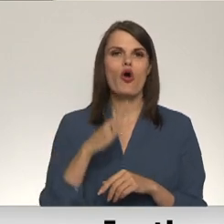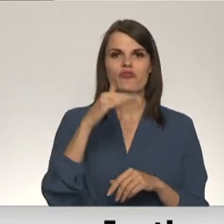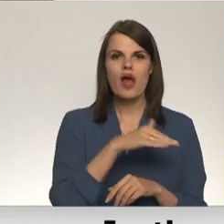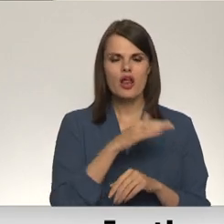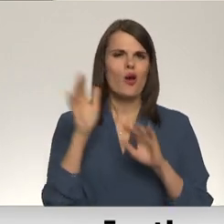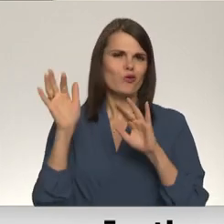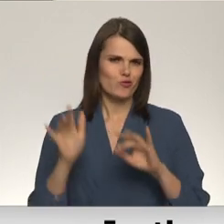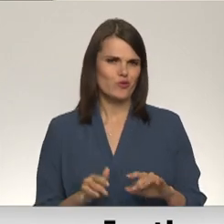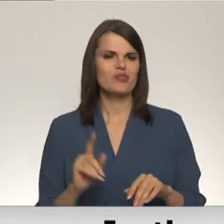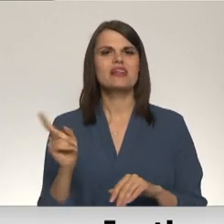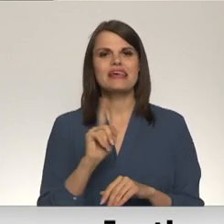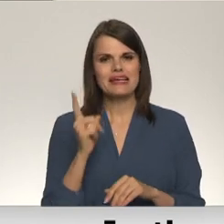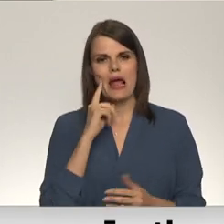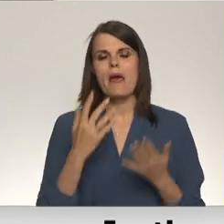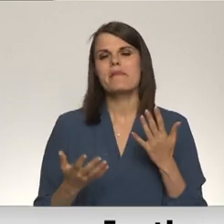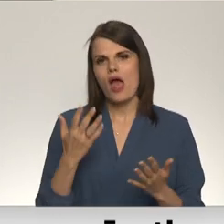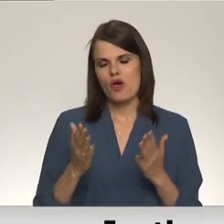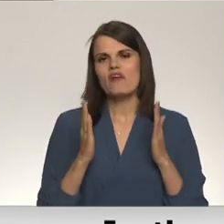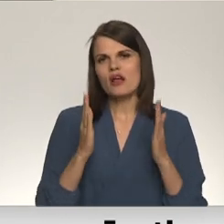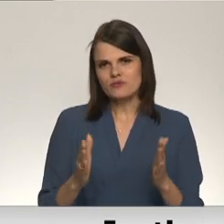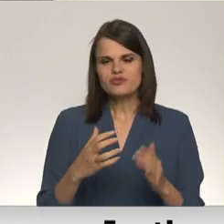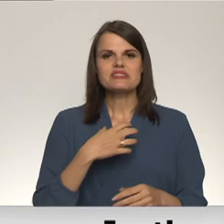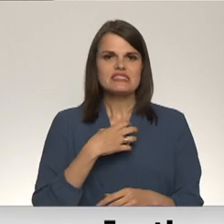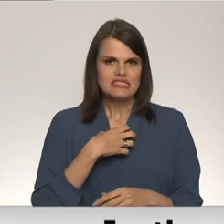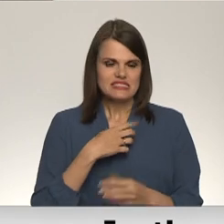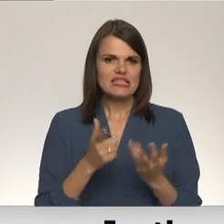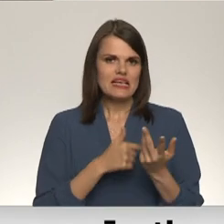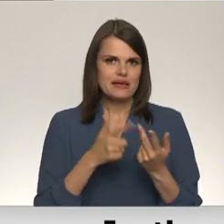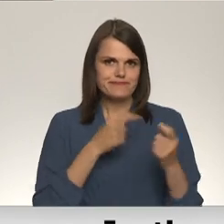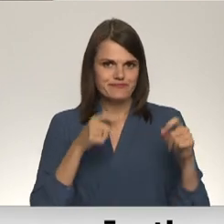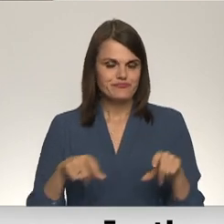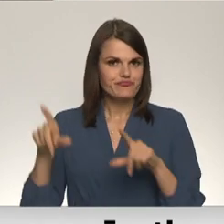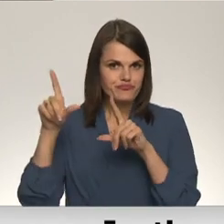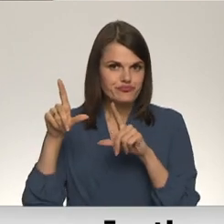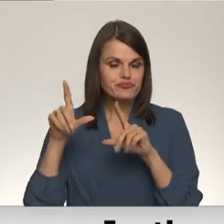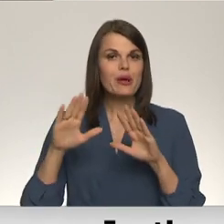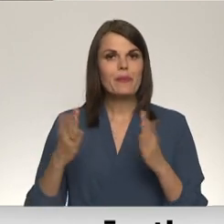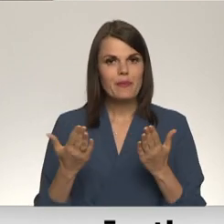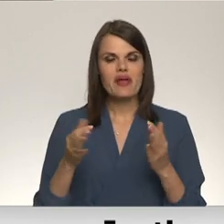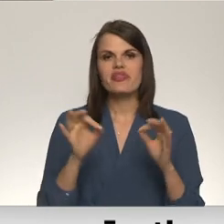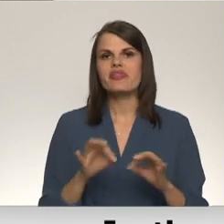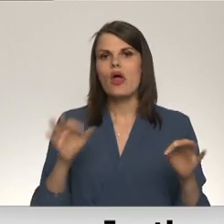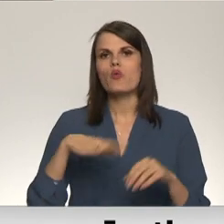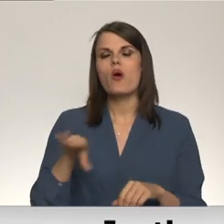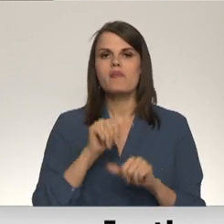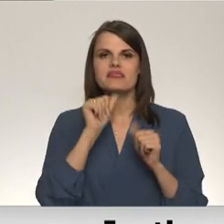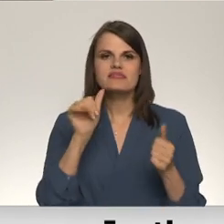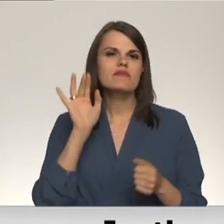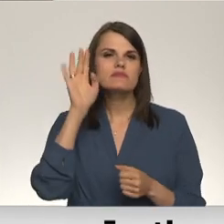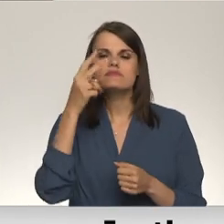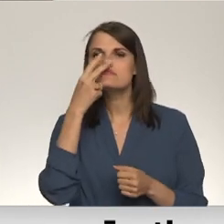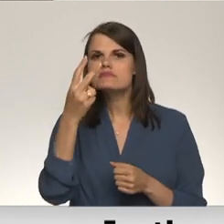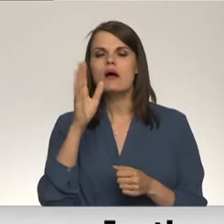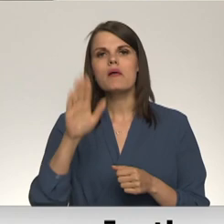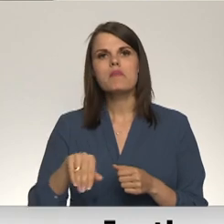rudenī ir pieļaujama, ka atkal varētu saslimstība paaugstināties, taču neko mēs nevaram prognozēt par